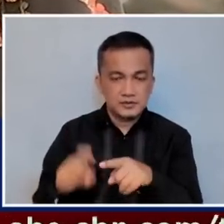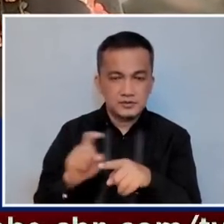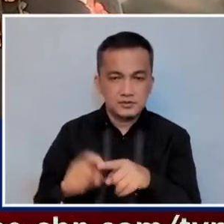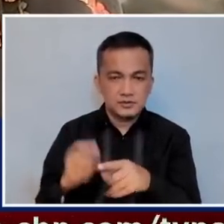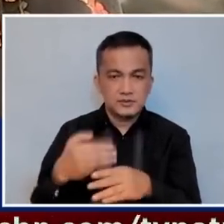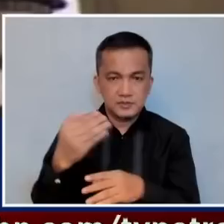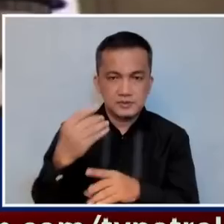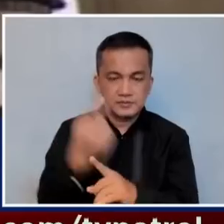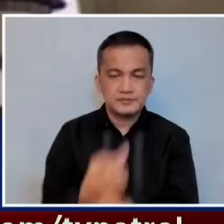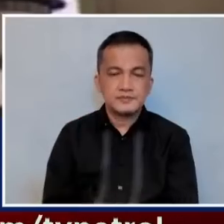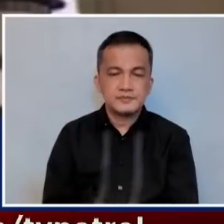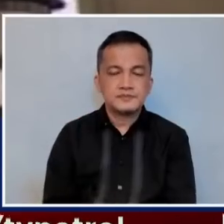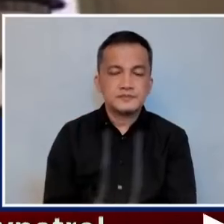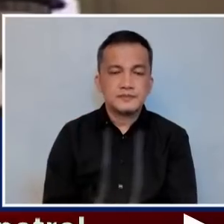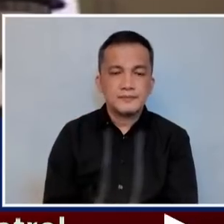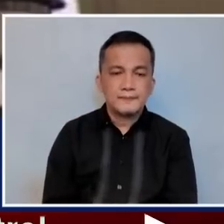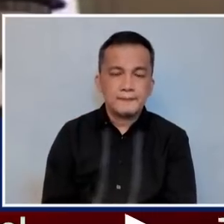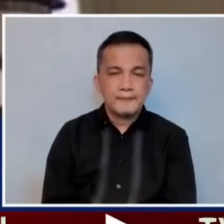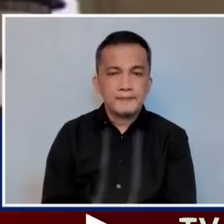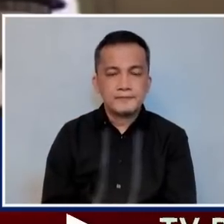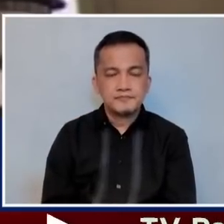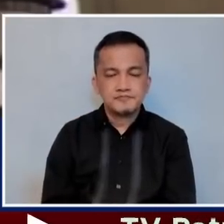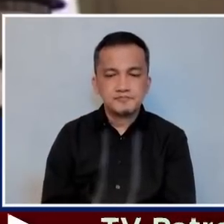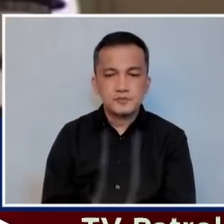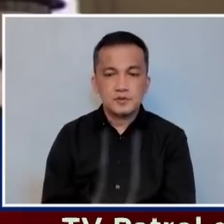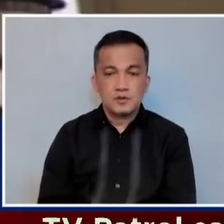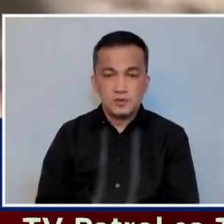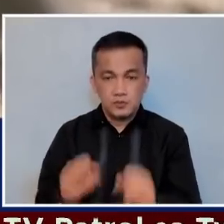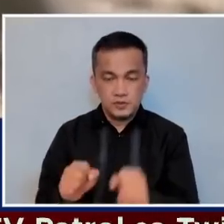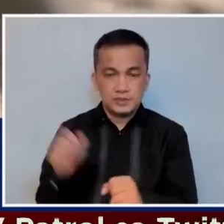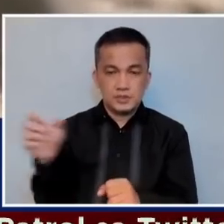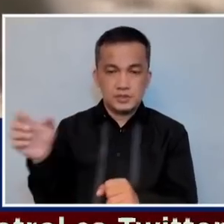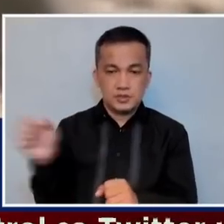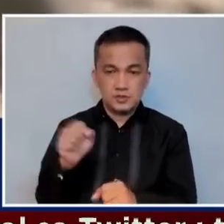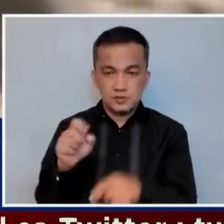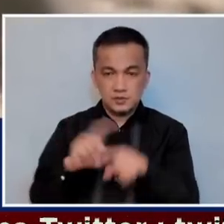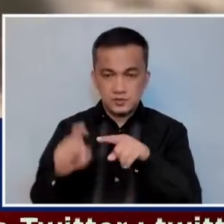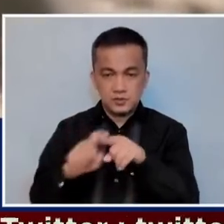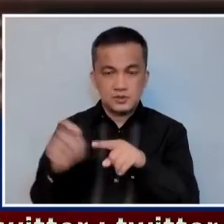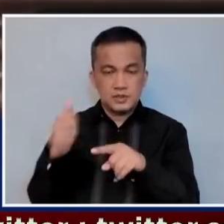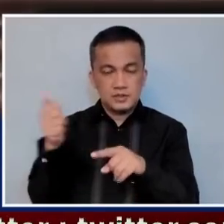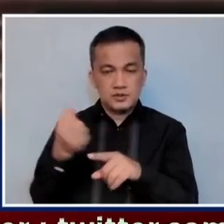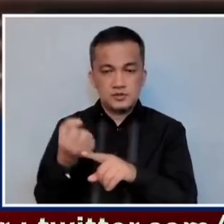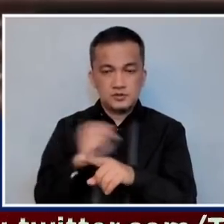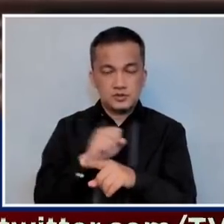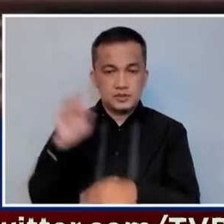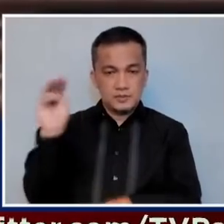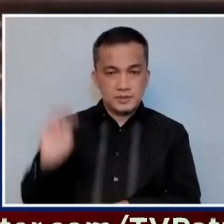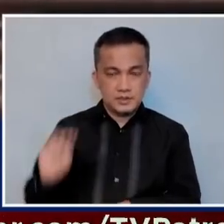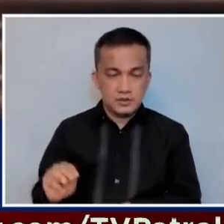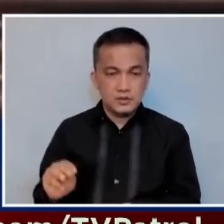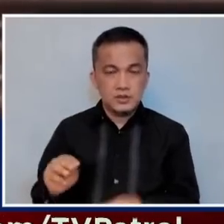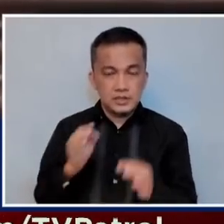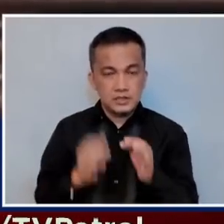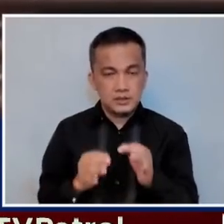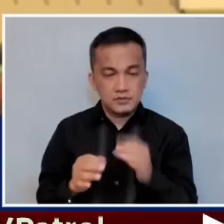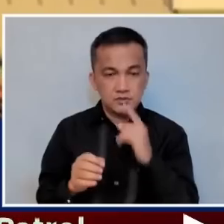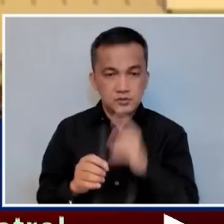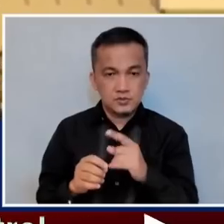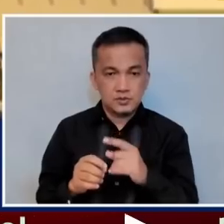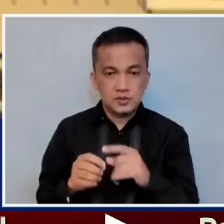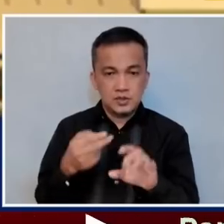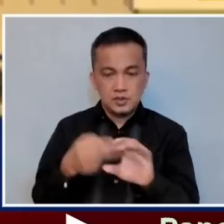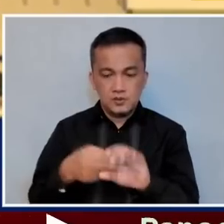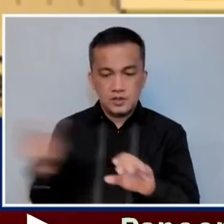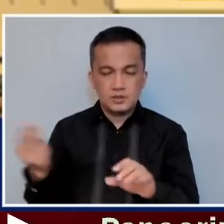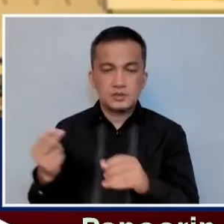susunod na buwan. Pwede kasing kumuha ng kuryente sa ibang source ang Meralco sakaling tuluyang umatras sa kontrata